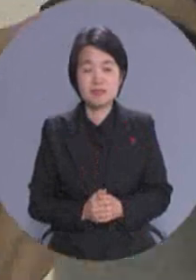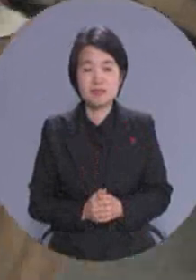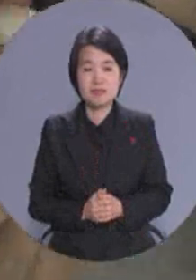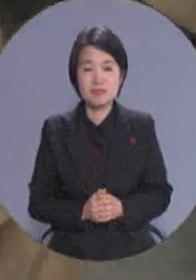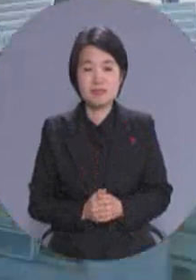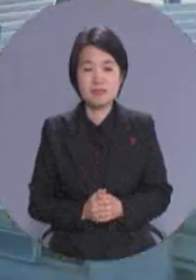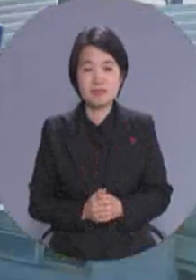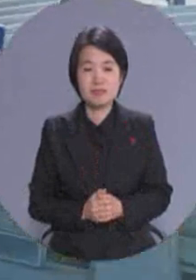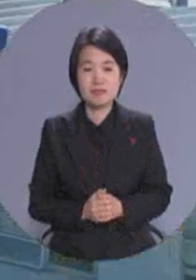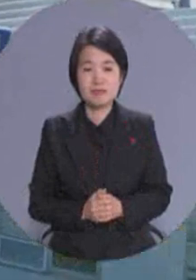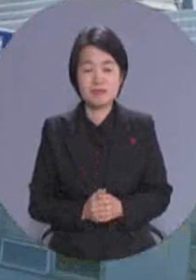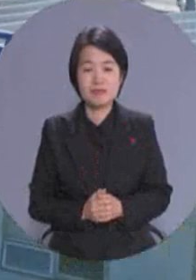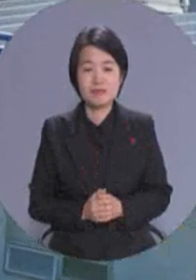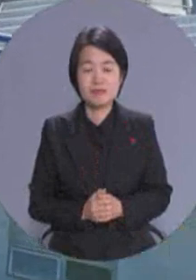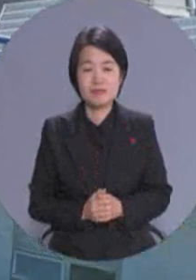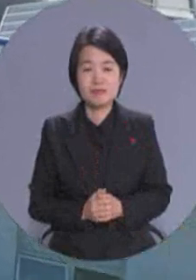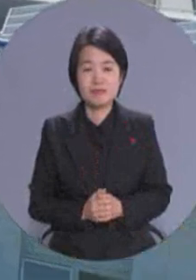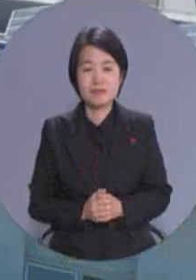지원 대학으로.